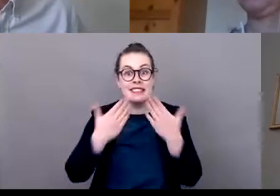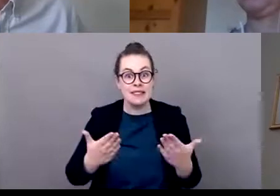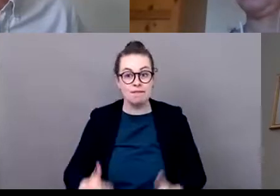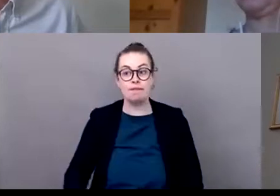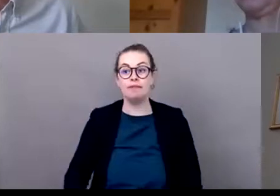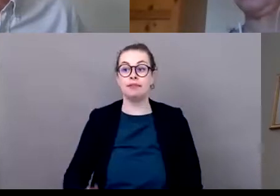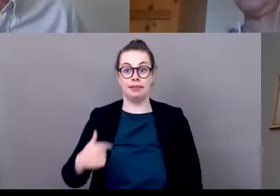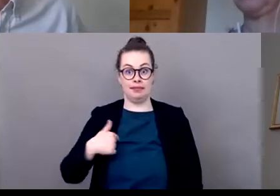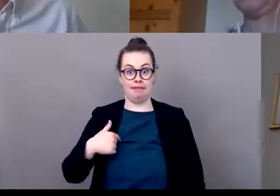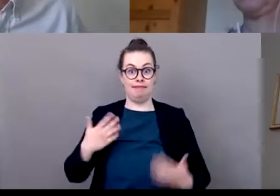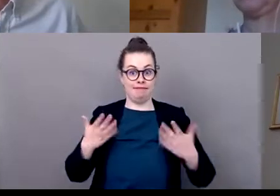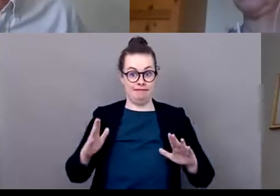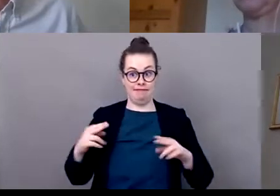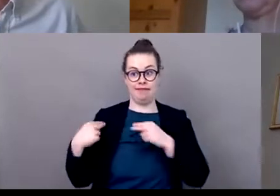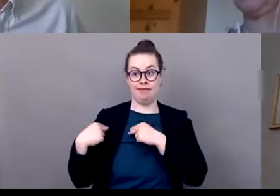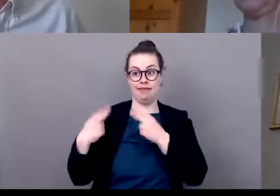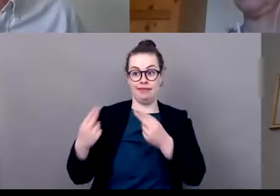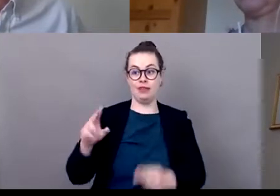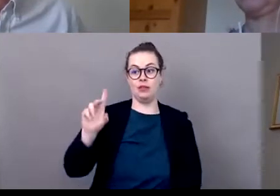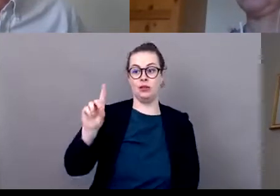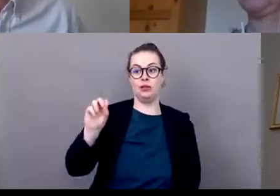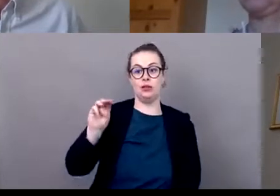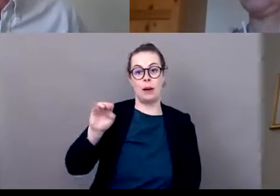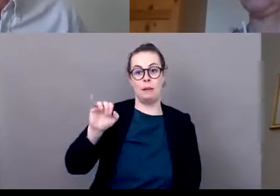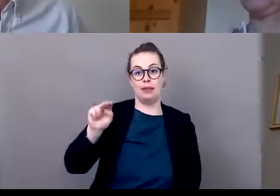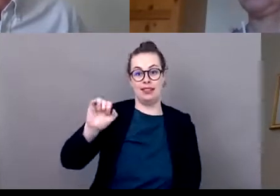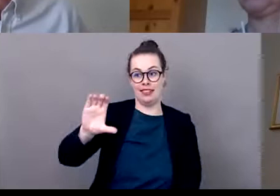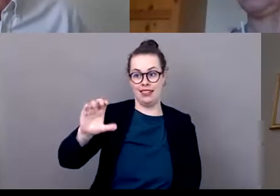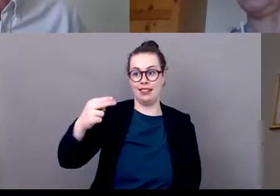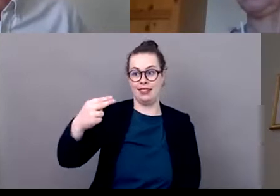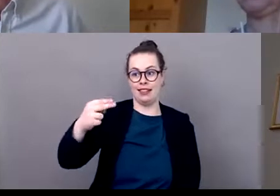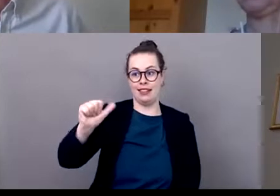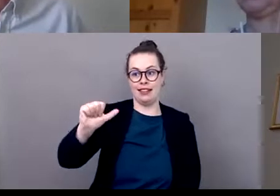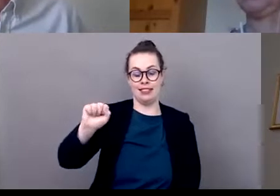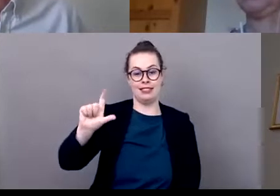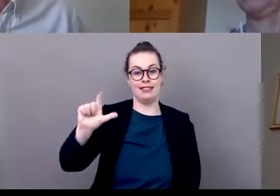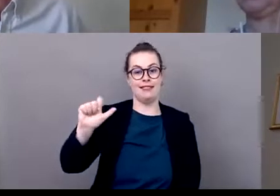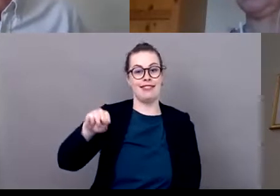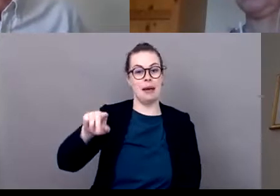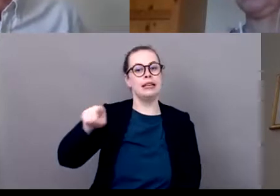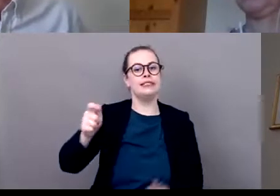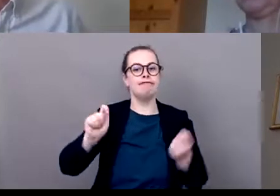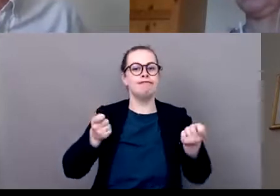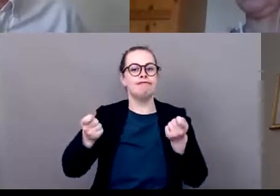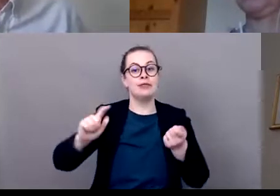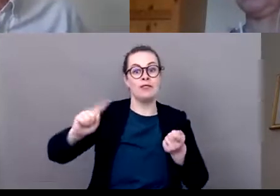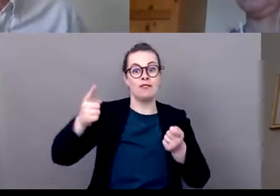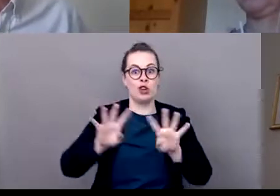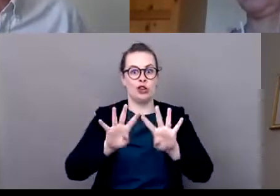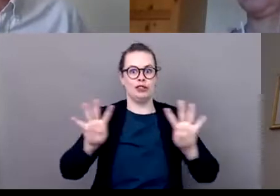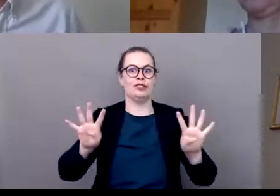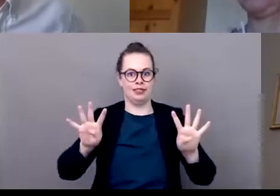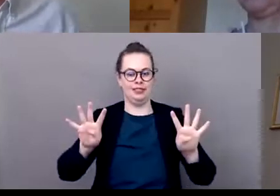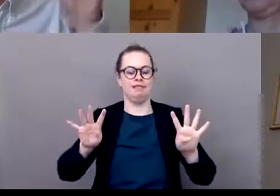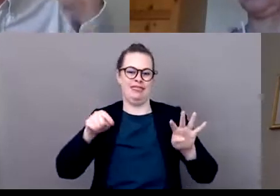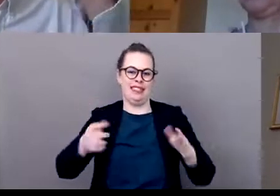Merci à toutes et à tous. Et je vais désormais rendre la parole à mon collègue Dominique Aslom, modérateur de la première